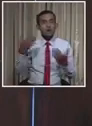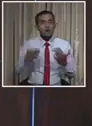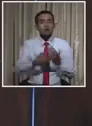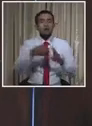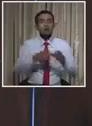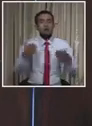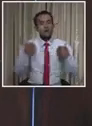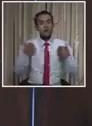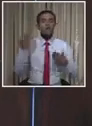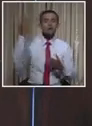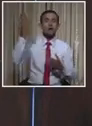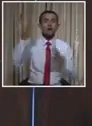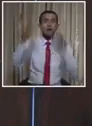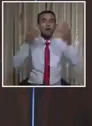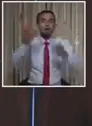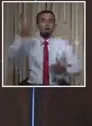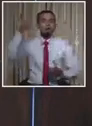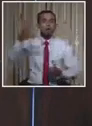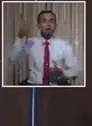උත්සාහයන් ගත්තා. ලෝකේ තියෙන සාර්ථක